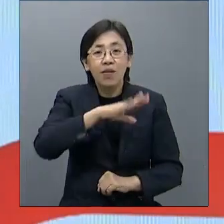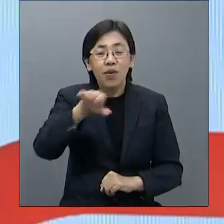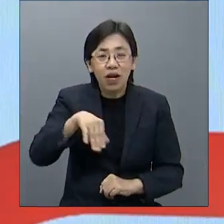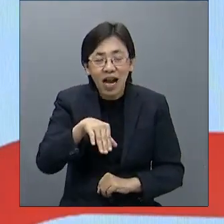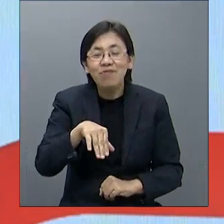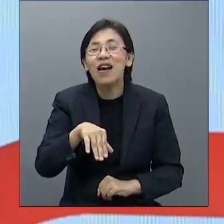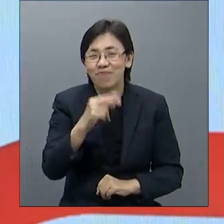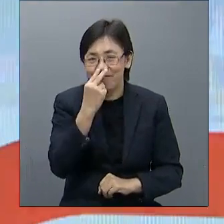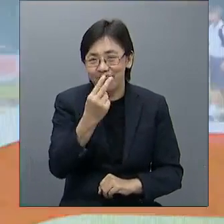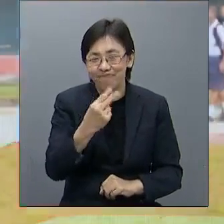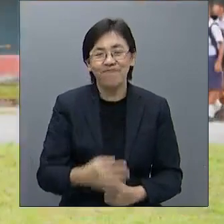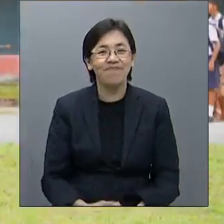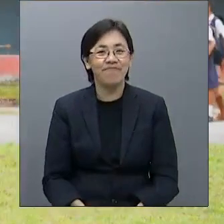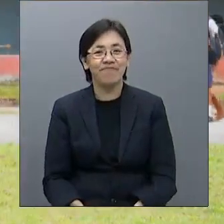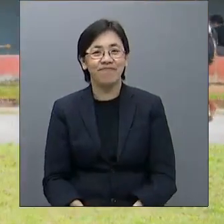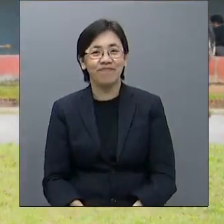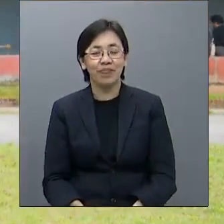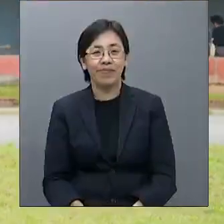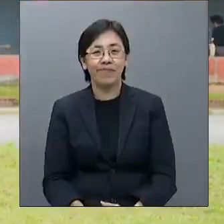ด้วยกันเลยค่ะ